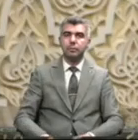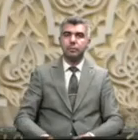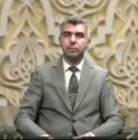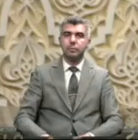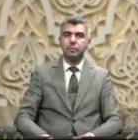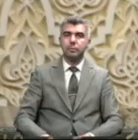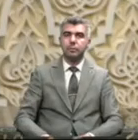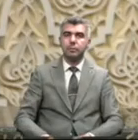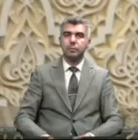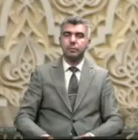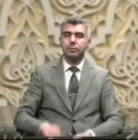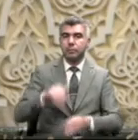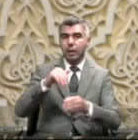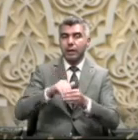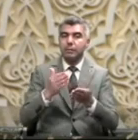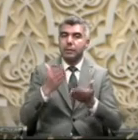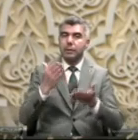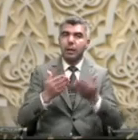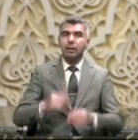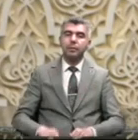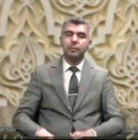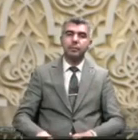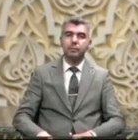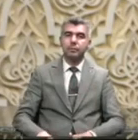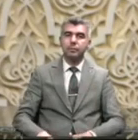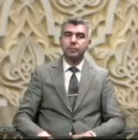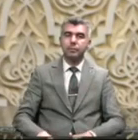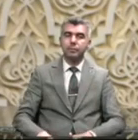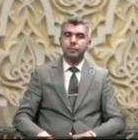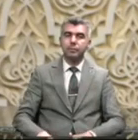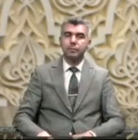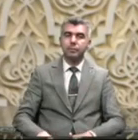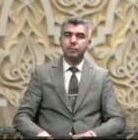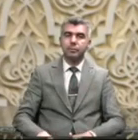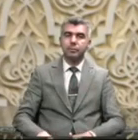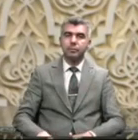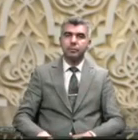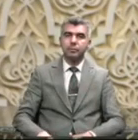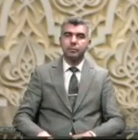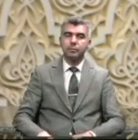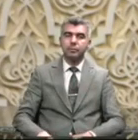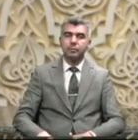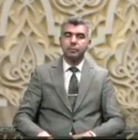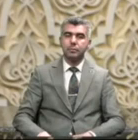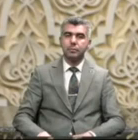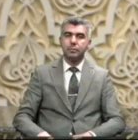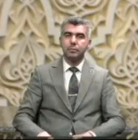الفريق الاستقلالي اعتقد تفضل السيد المستشار المحترموش